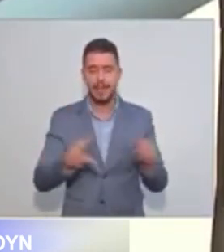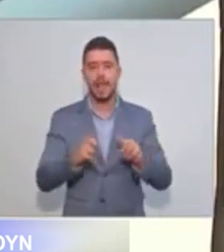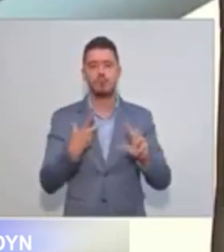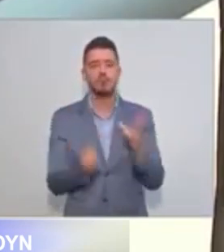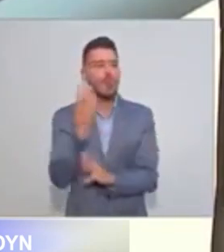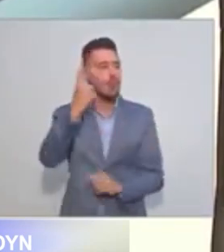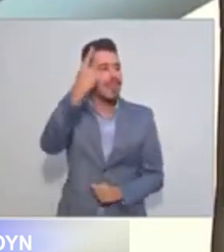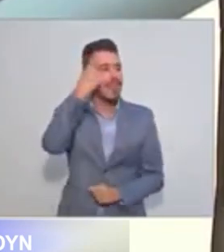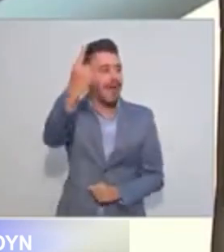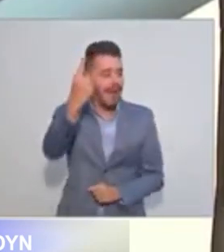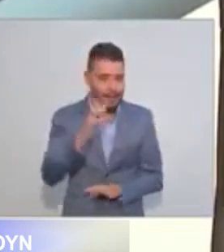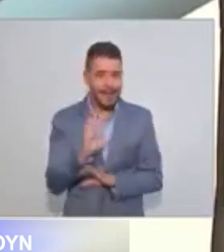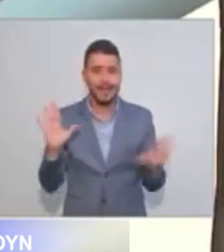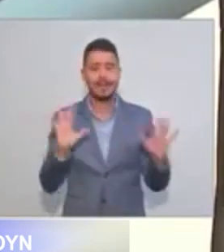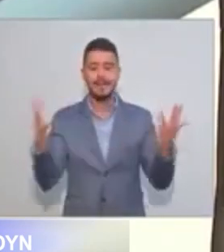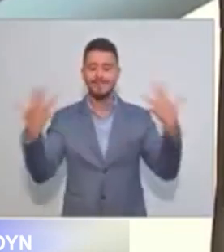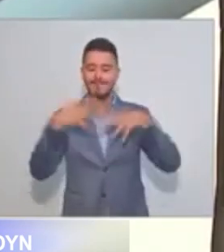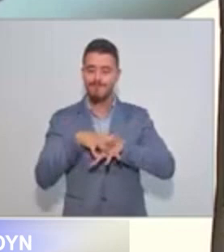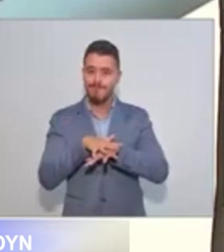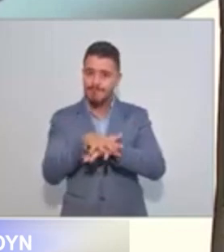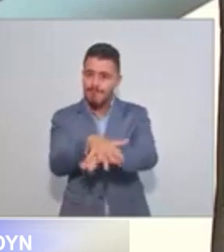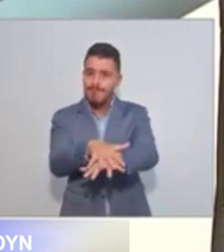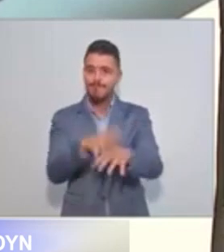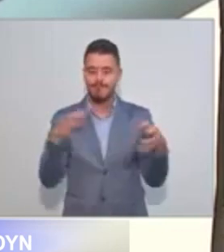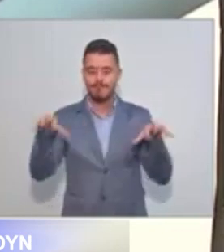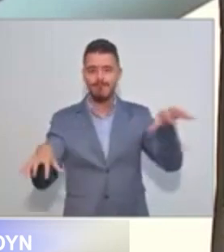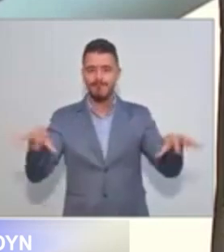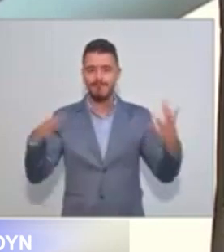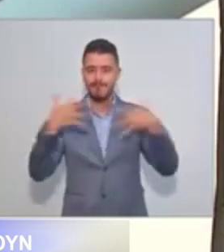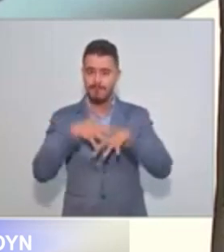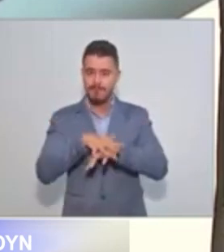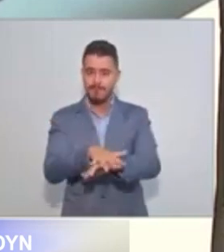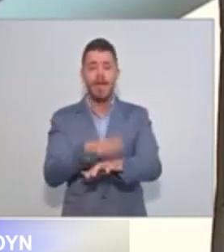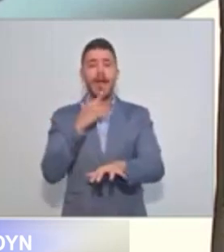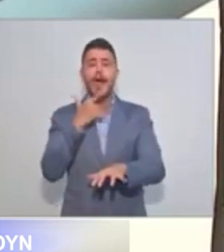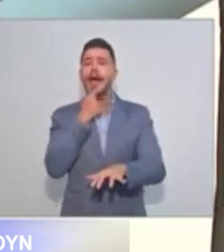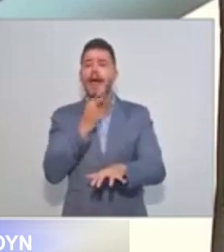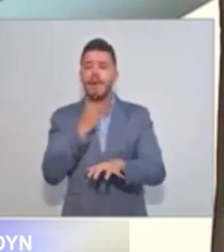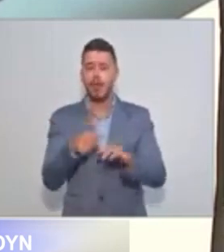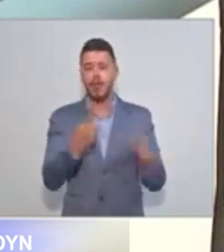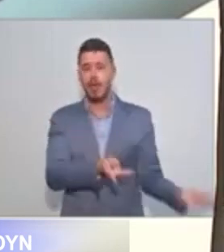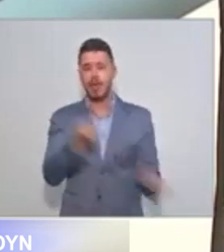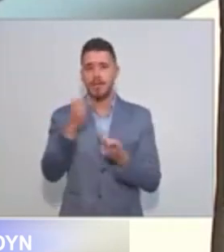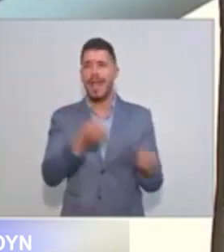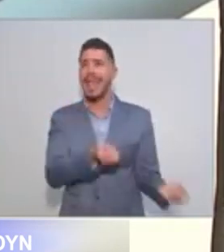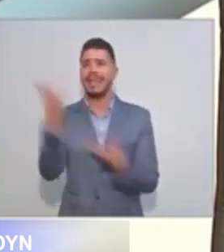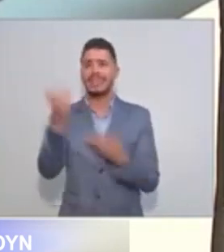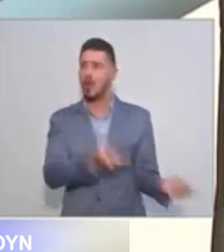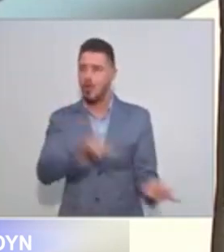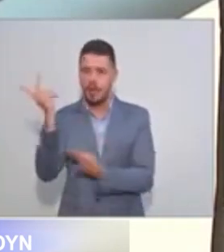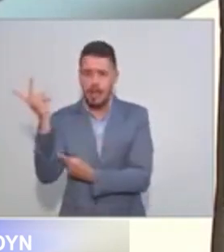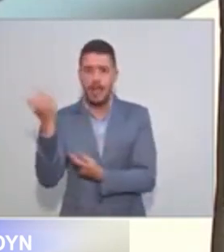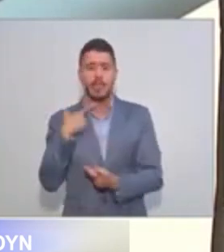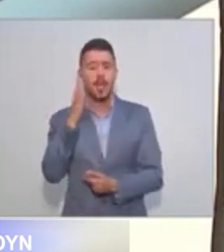για να γίνουν πράξη οι συγχωνεύσεις και οι εξαγορές στην ελληνική οικονομία, προκειμένου να πετύχουμε να έχουμε